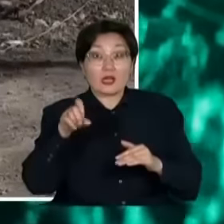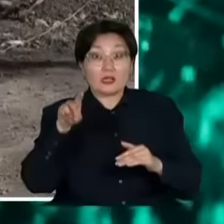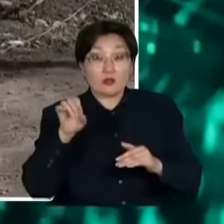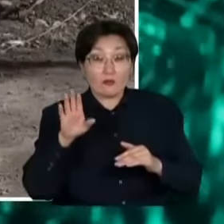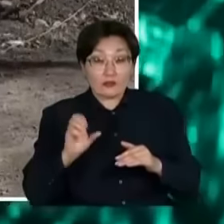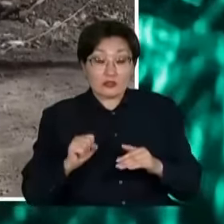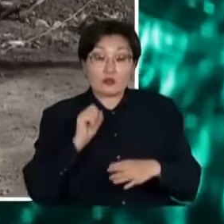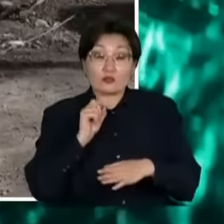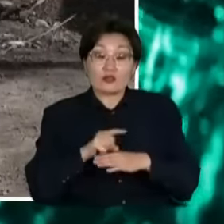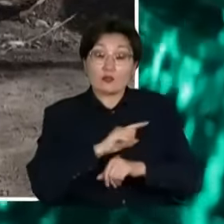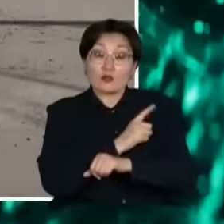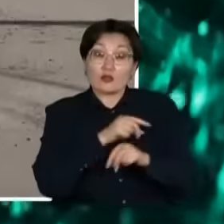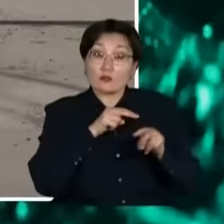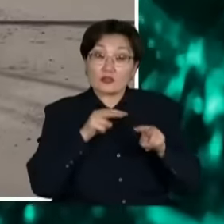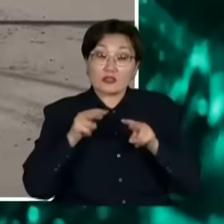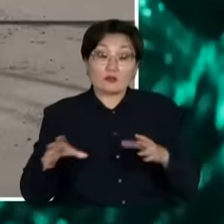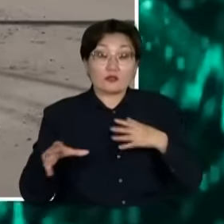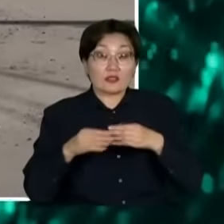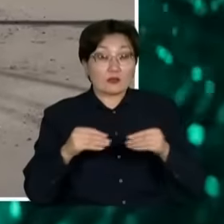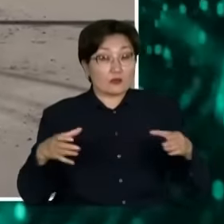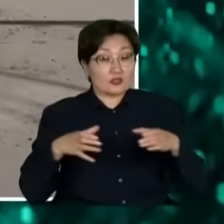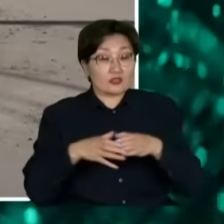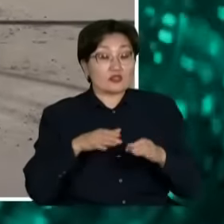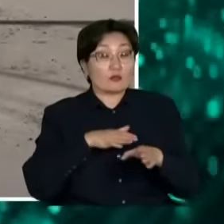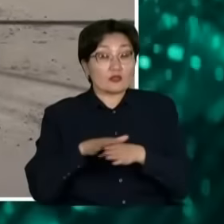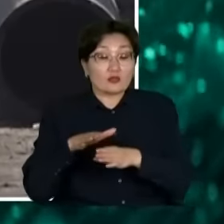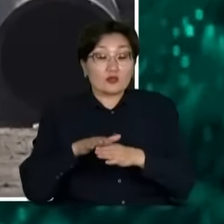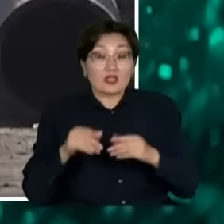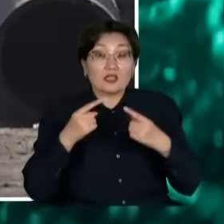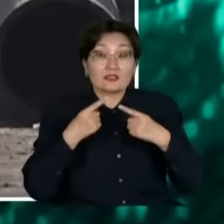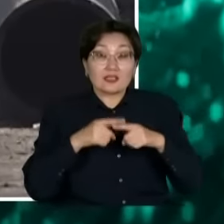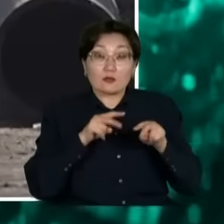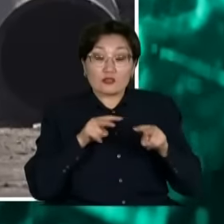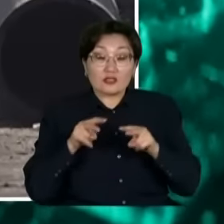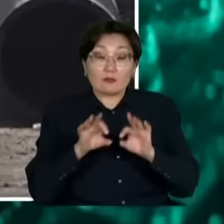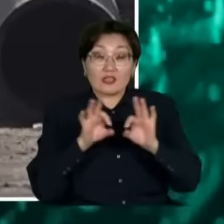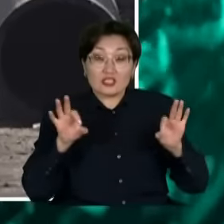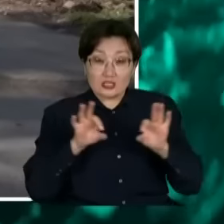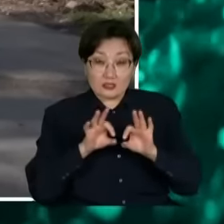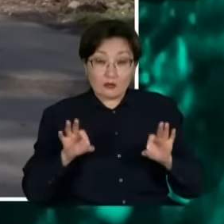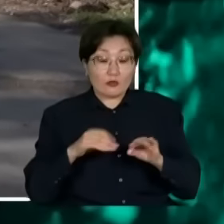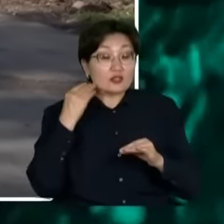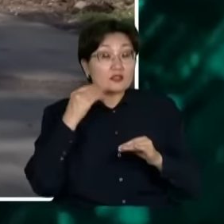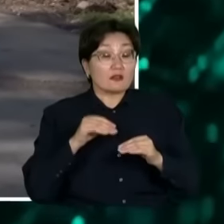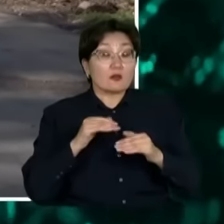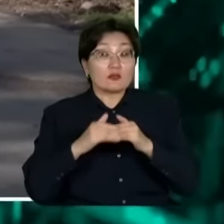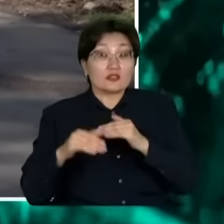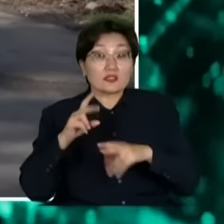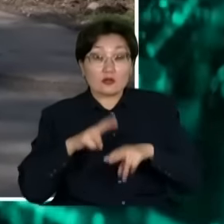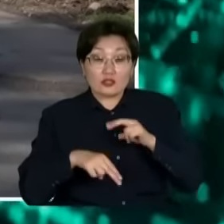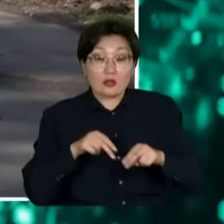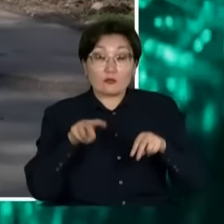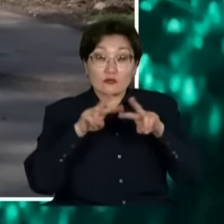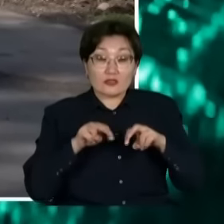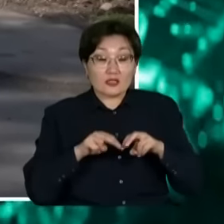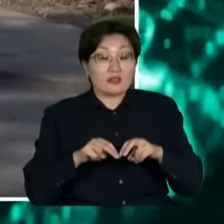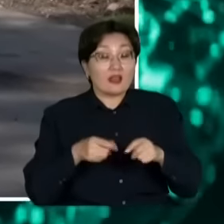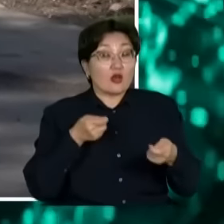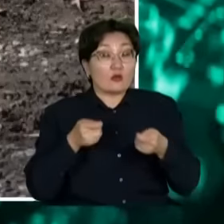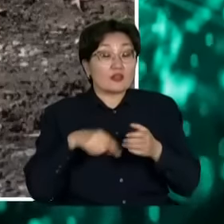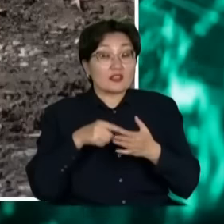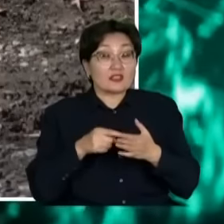дусаев поручил усилить контроль Совместно с компанией осуществляющей технадзор по инженерным сетям качество асфальтирования проверит управление городской